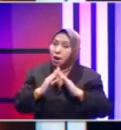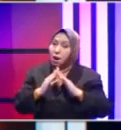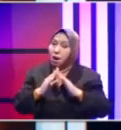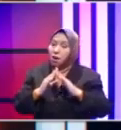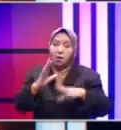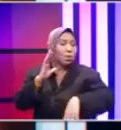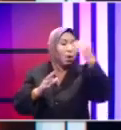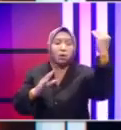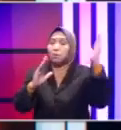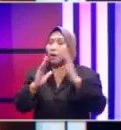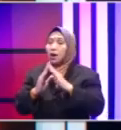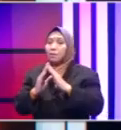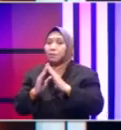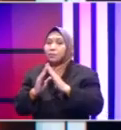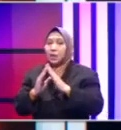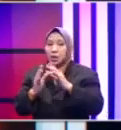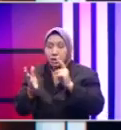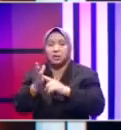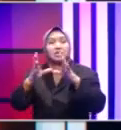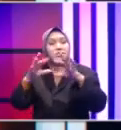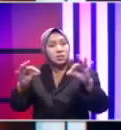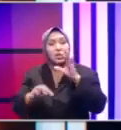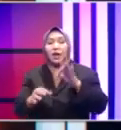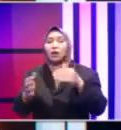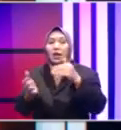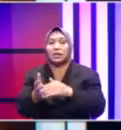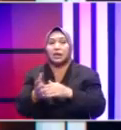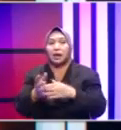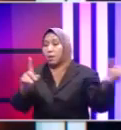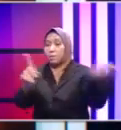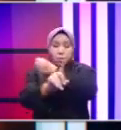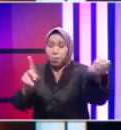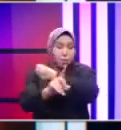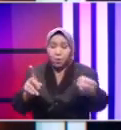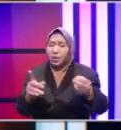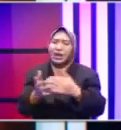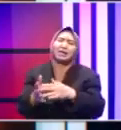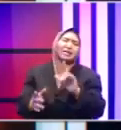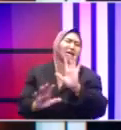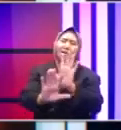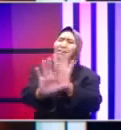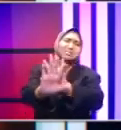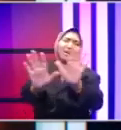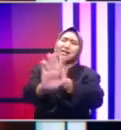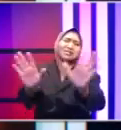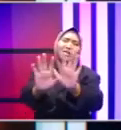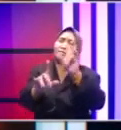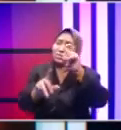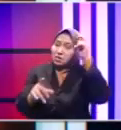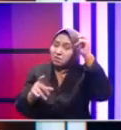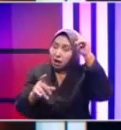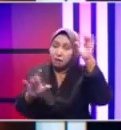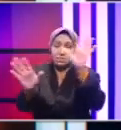keluar rumah Ah ini cerita kalau lagi yang pupuk Uni lagi harurah ah jangan pop Apa contoh Kenapa Ham